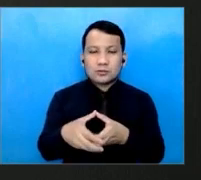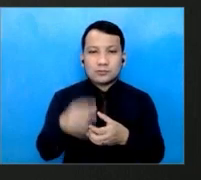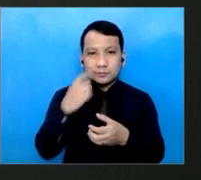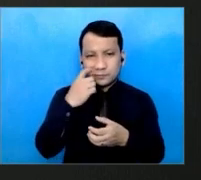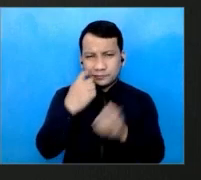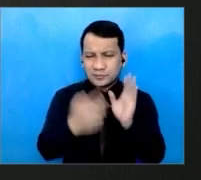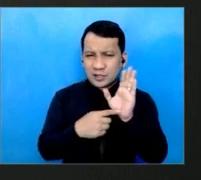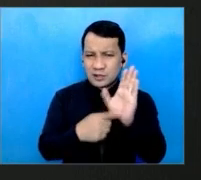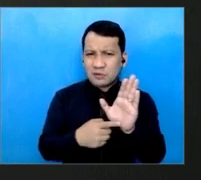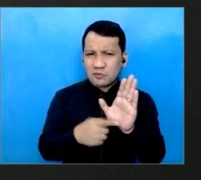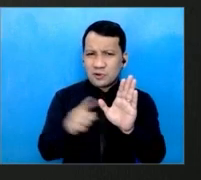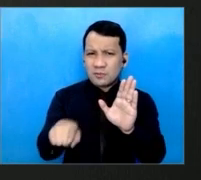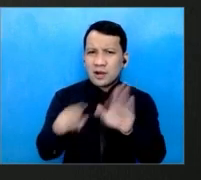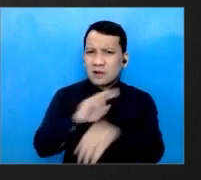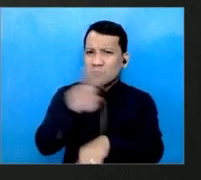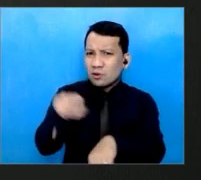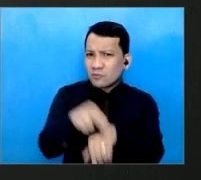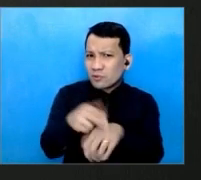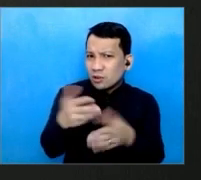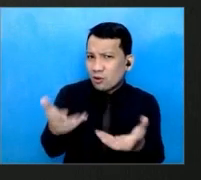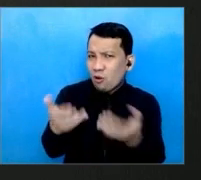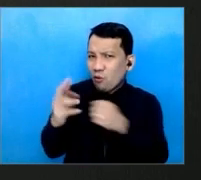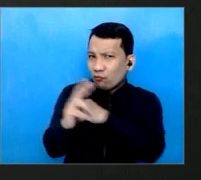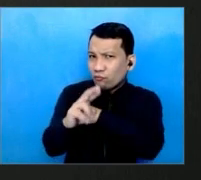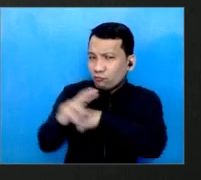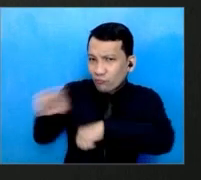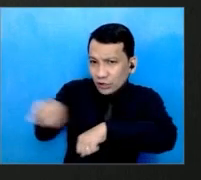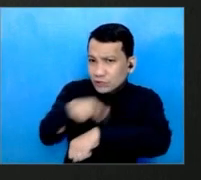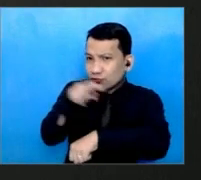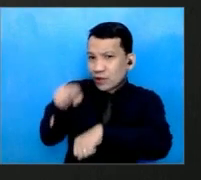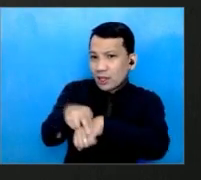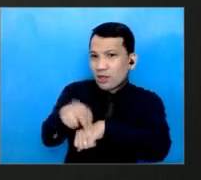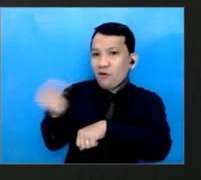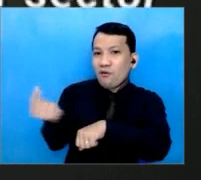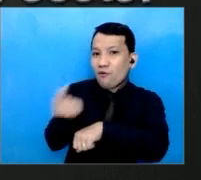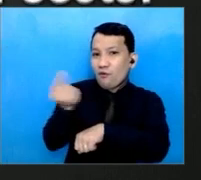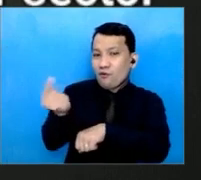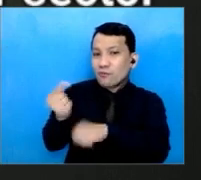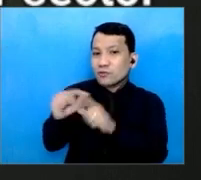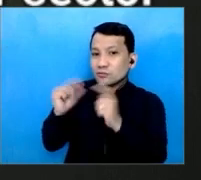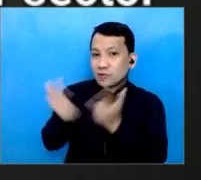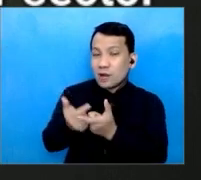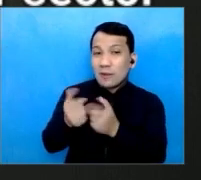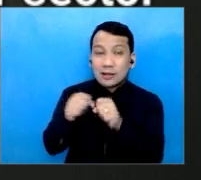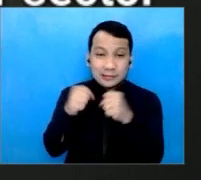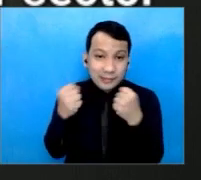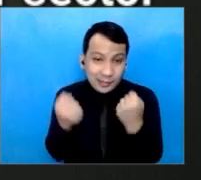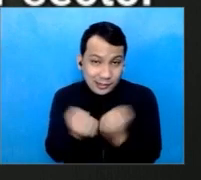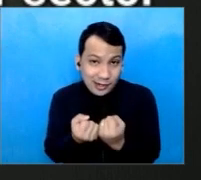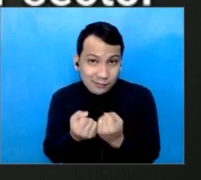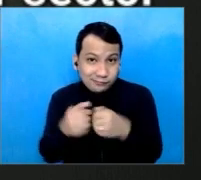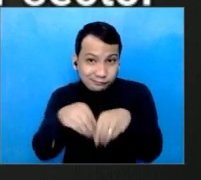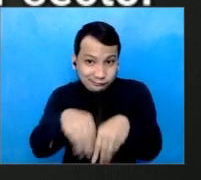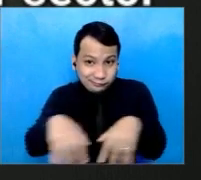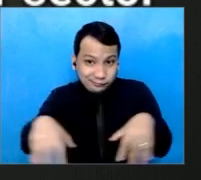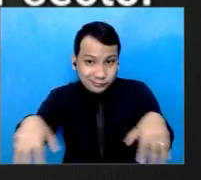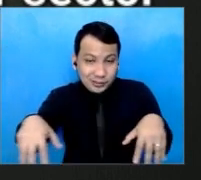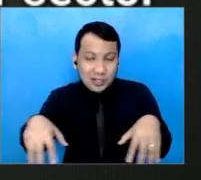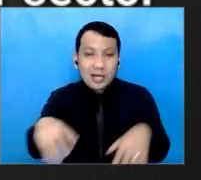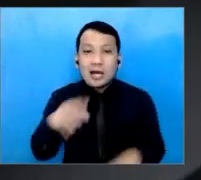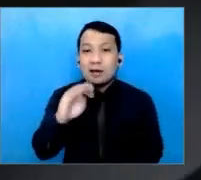ng national o regional kung ang sakop lang daw nito ay mga grupong sectoral o marginalized? Ang mga salitang marginal